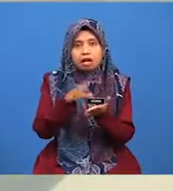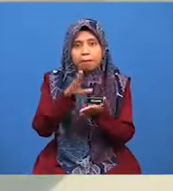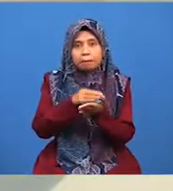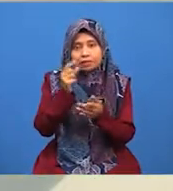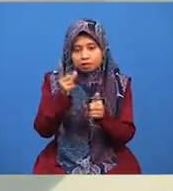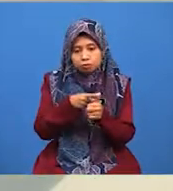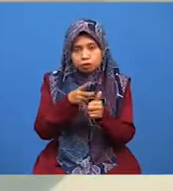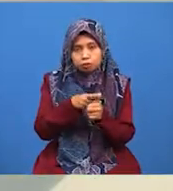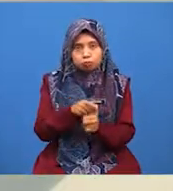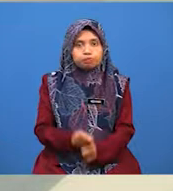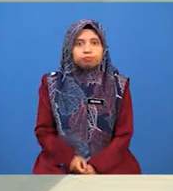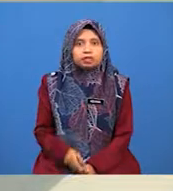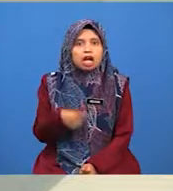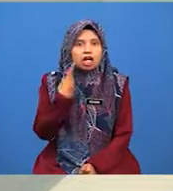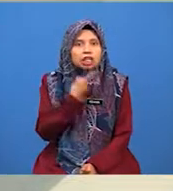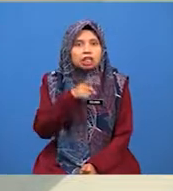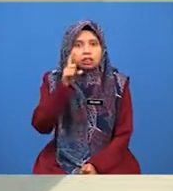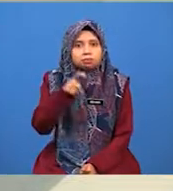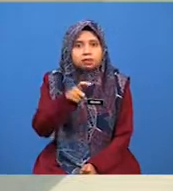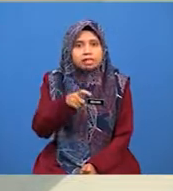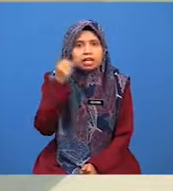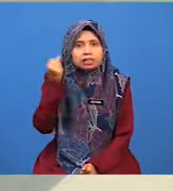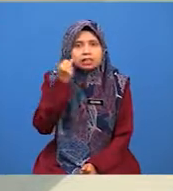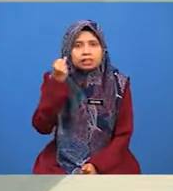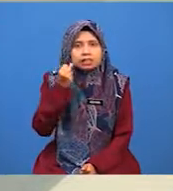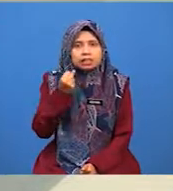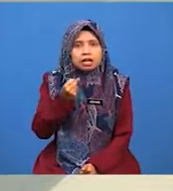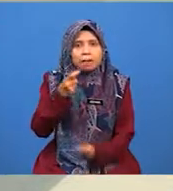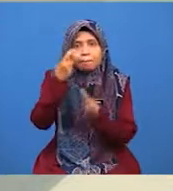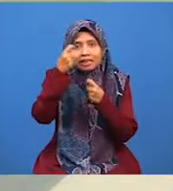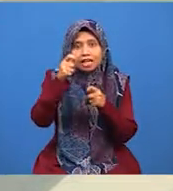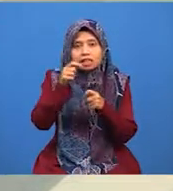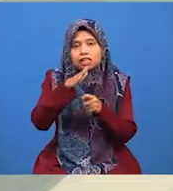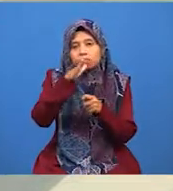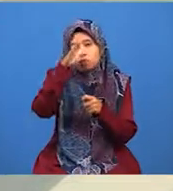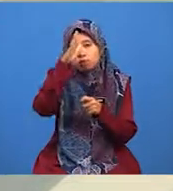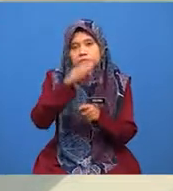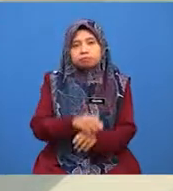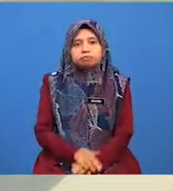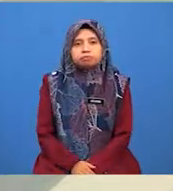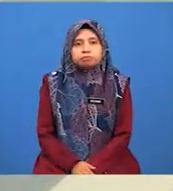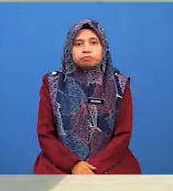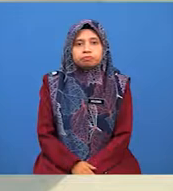Pengajaran yang pertama ialah kita hendaklah sentiasa mentaati ibu bapa.